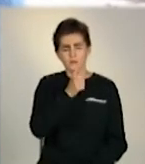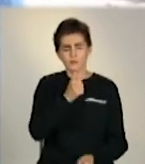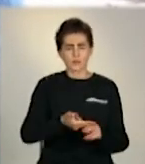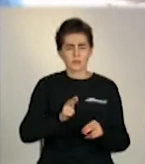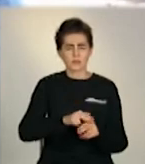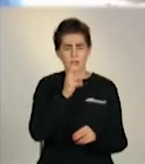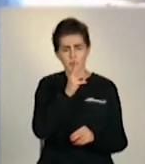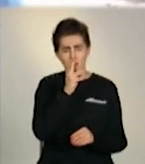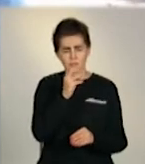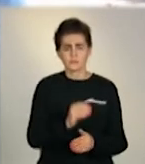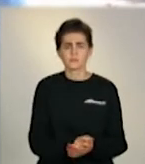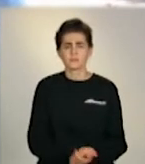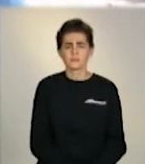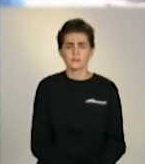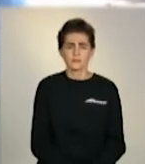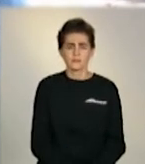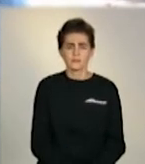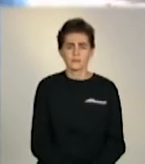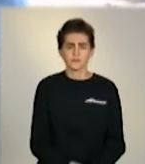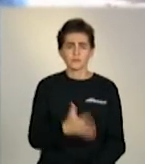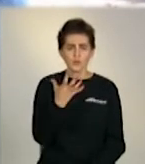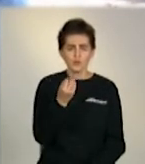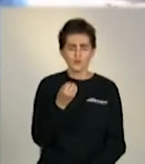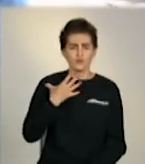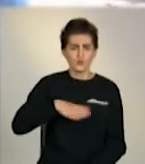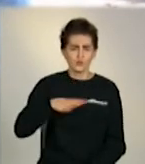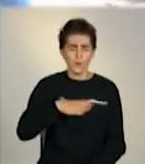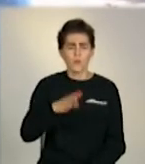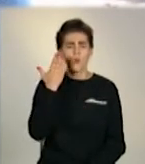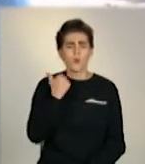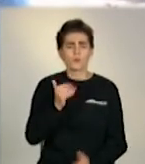Місячної зарплати і все-таки чекаємо